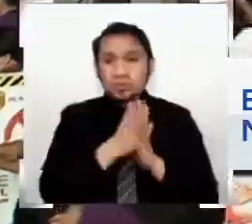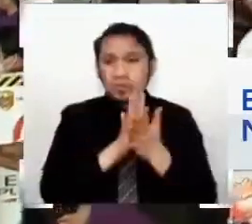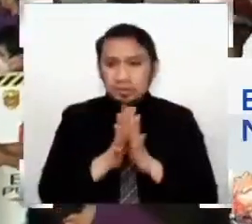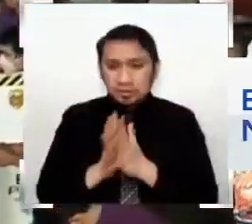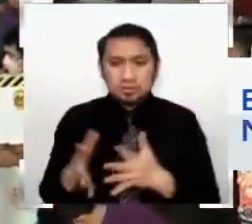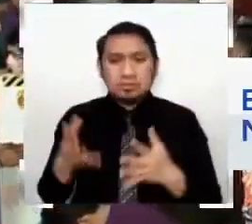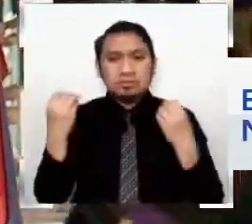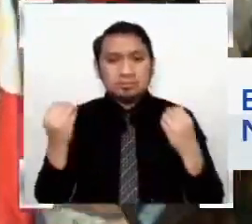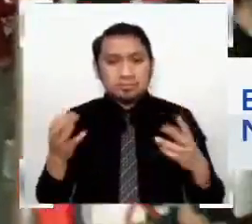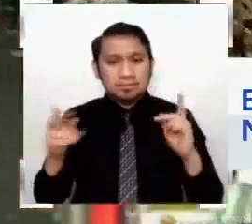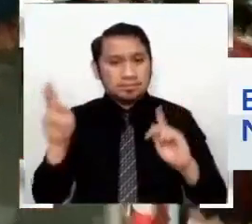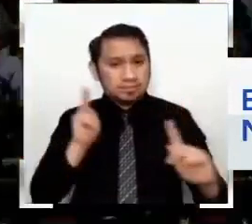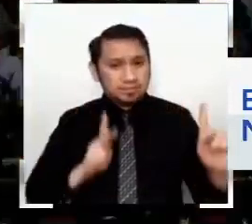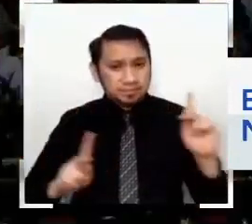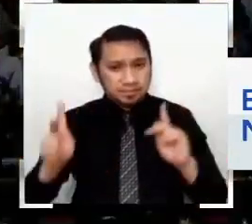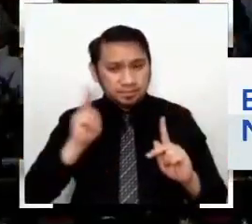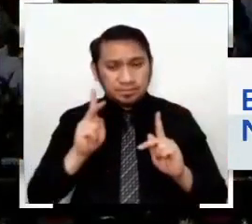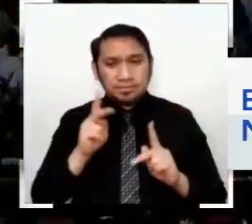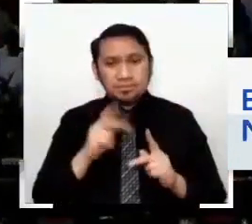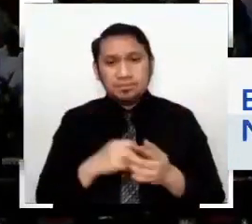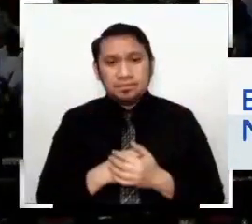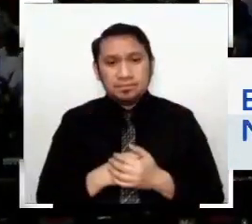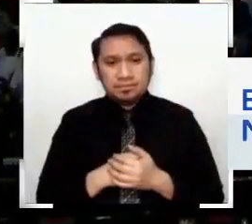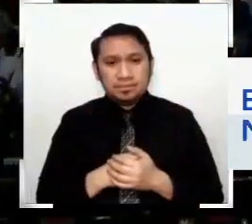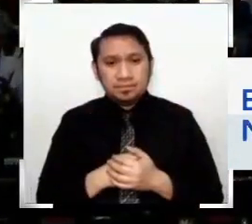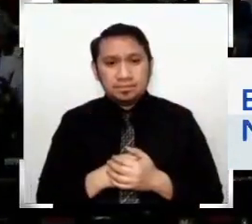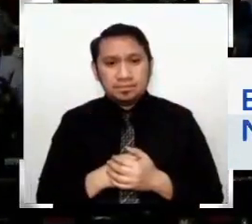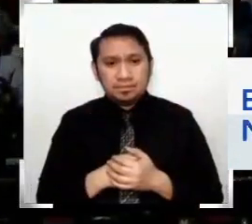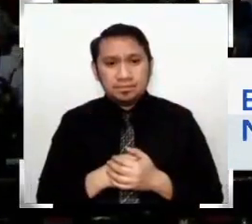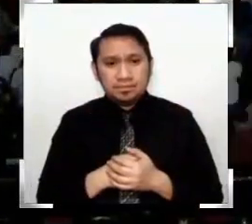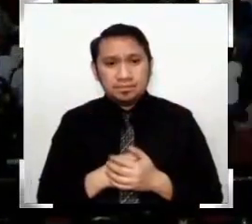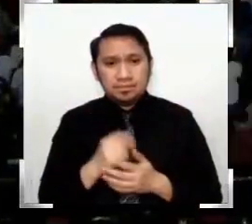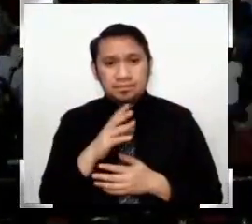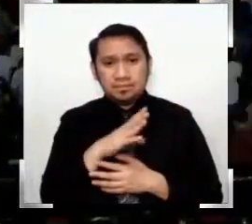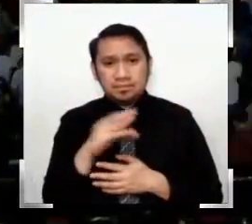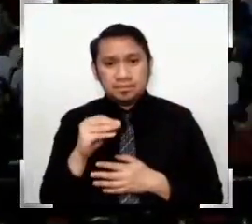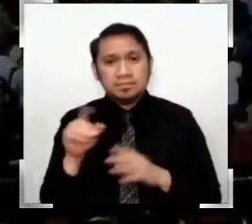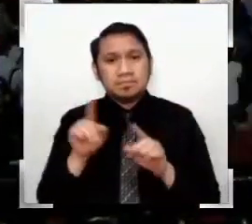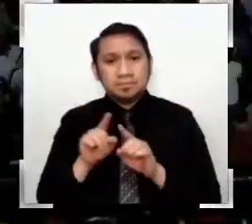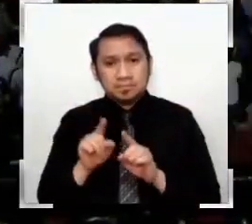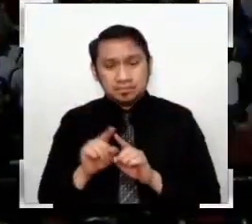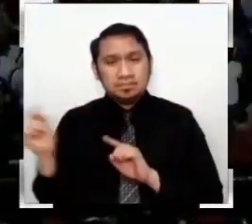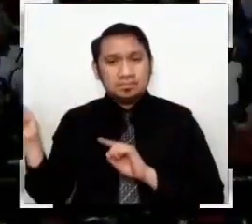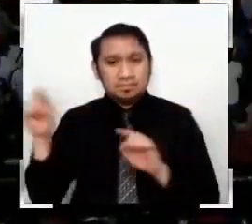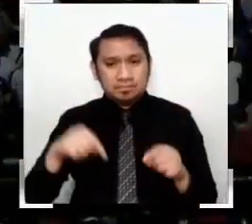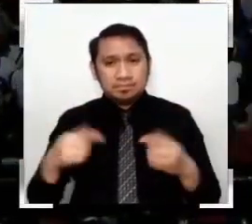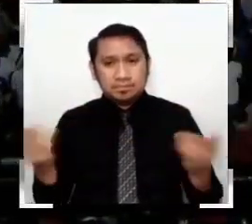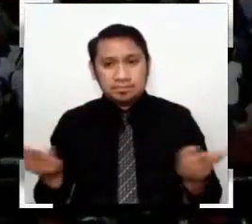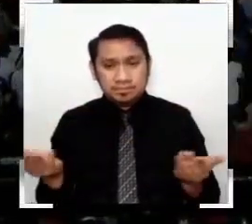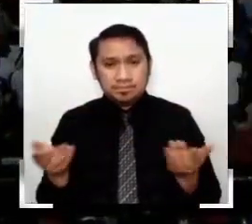mga dagsa ng ibang mga deboto dito po sa Simbahan ng Quiapo.